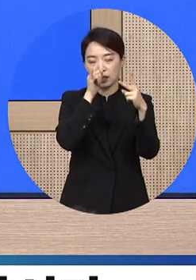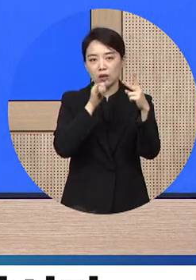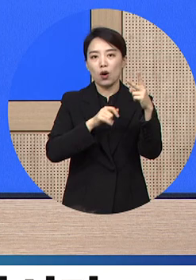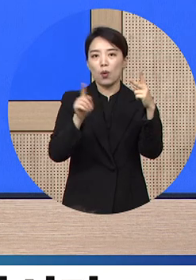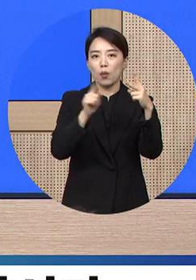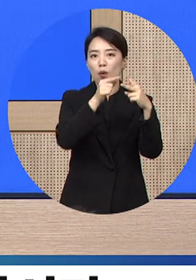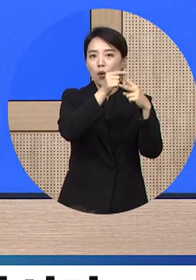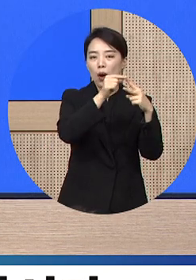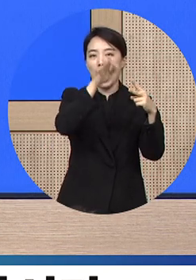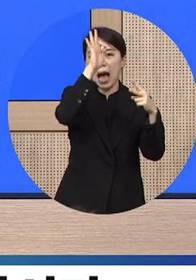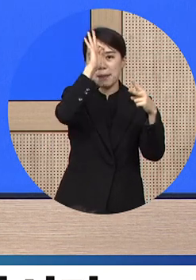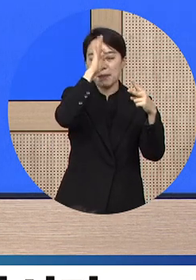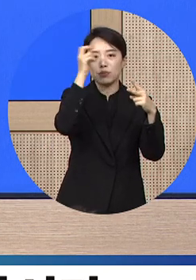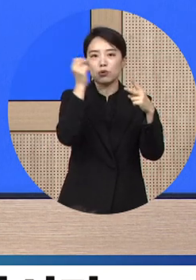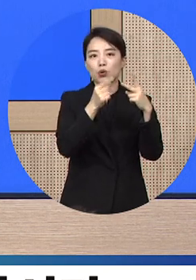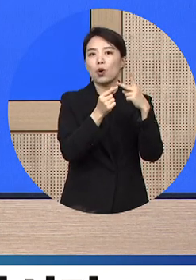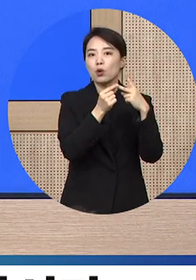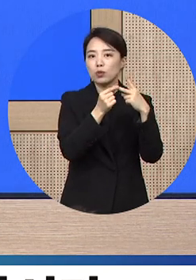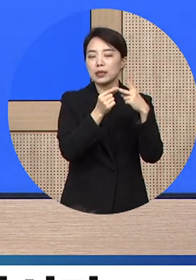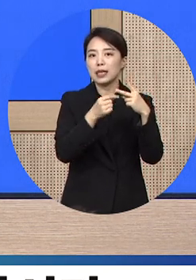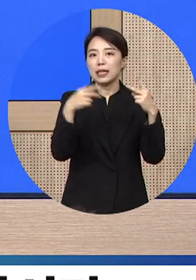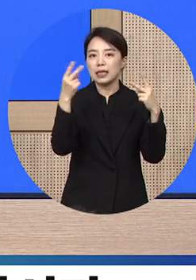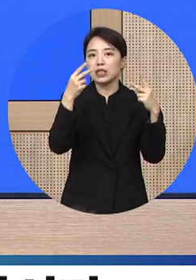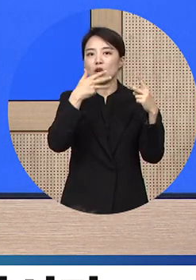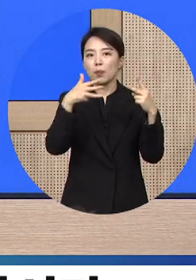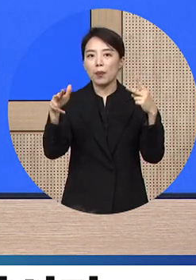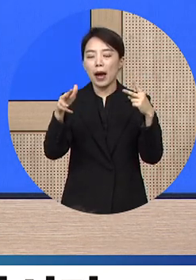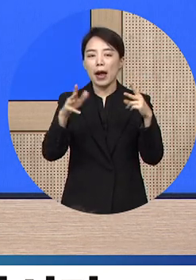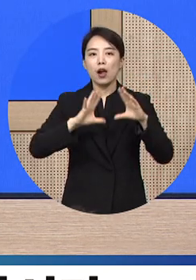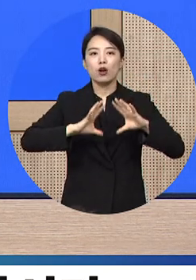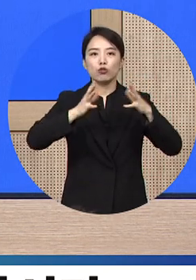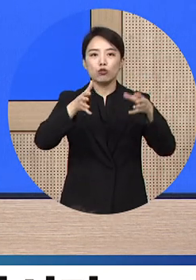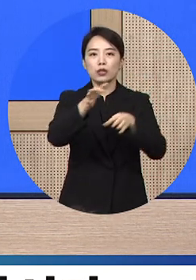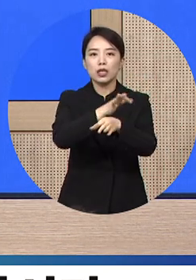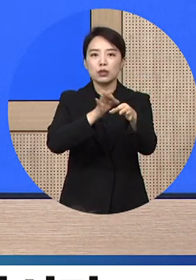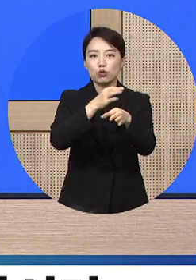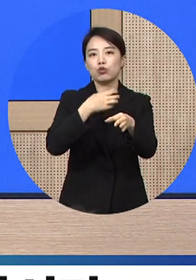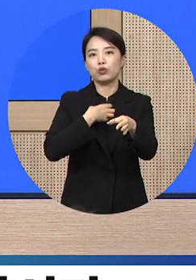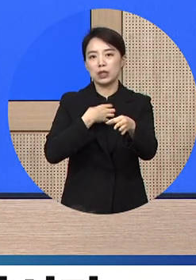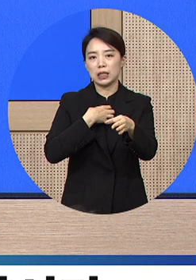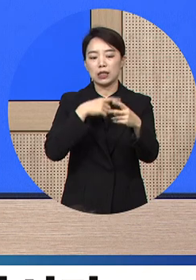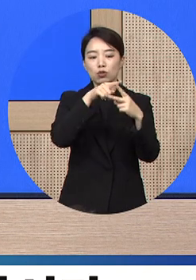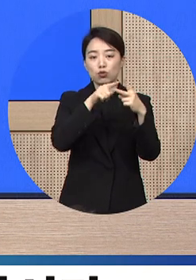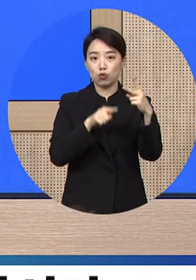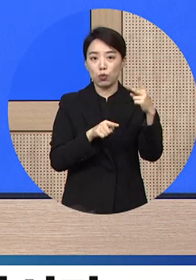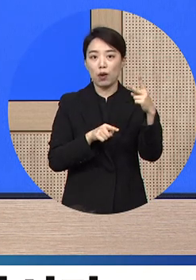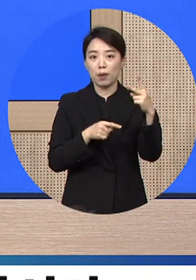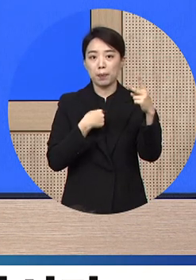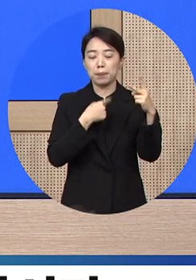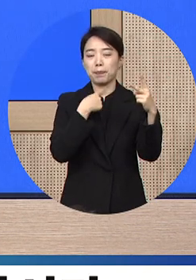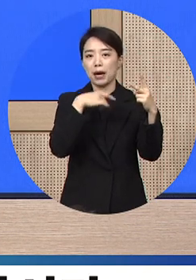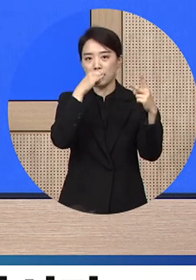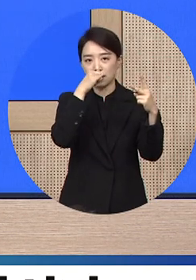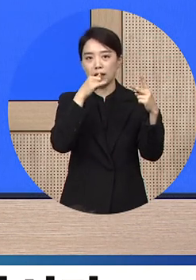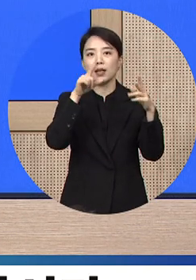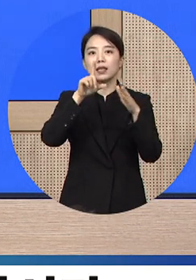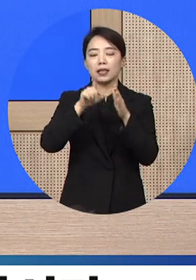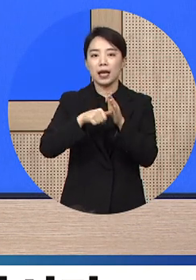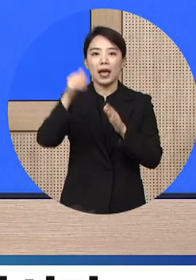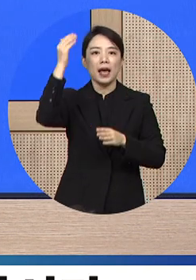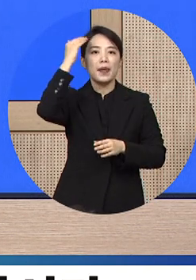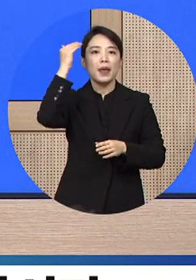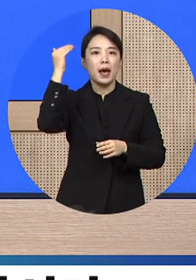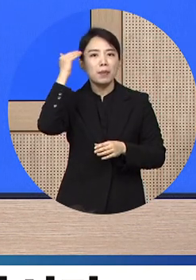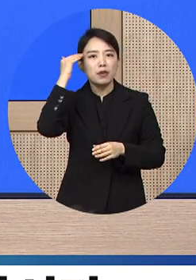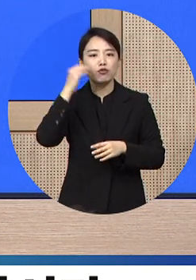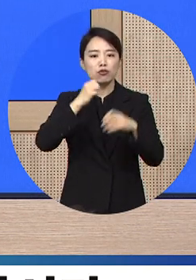위기고 한 번은 2008년 국제금융 위기였습니다. 두 번 다 대한민국이 부도가